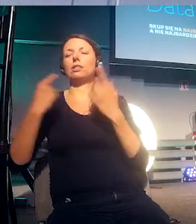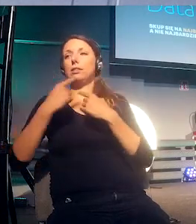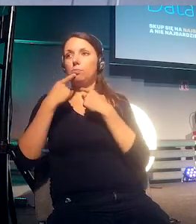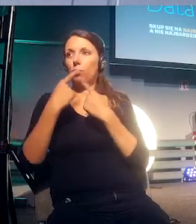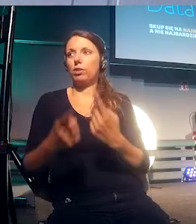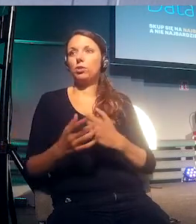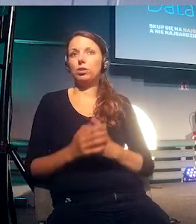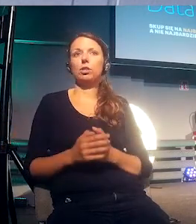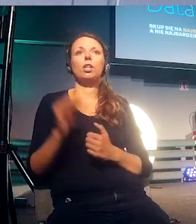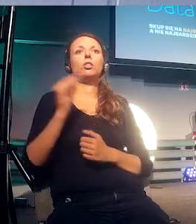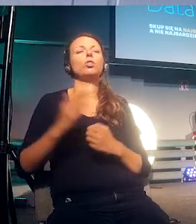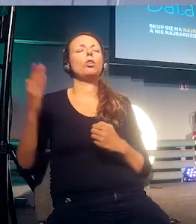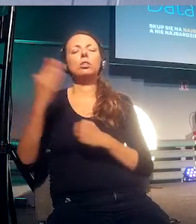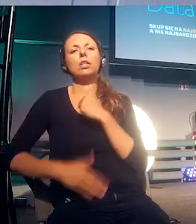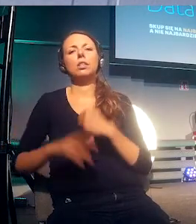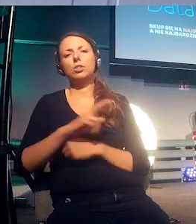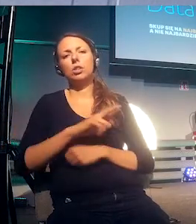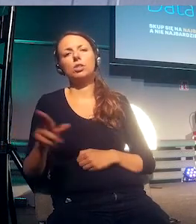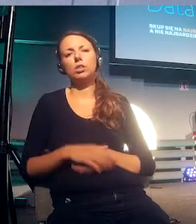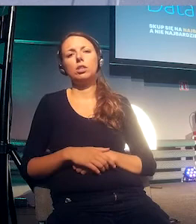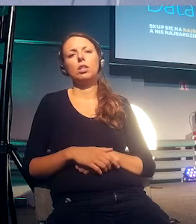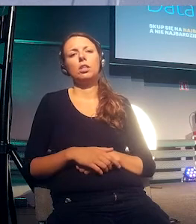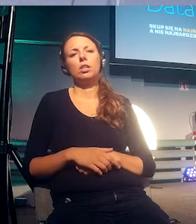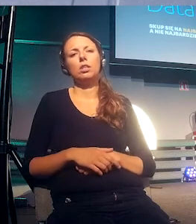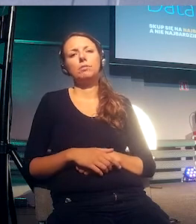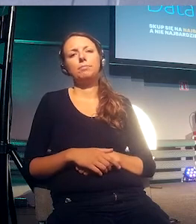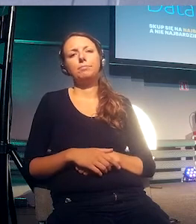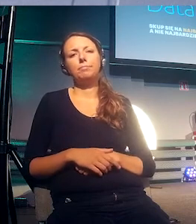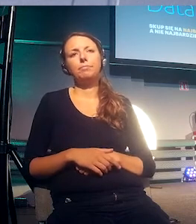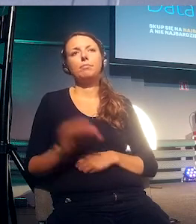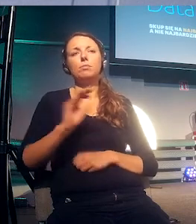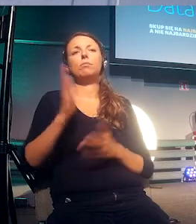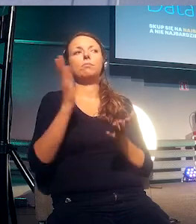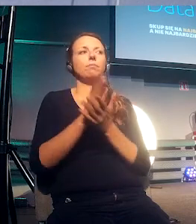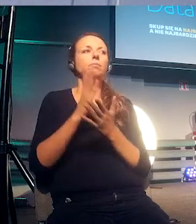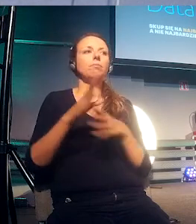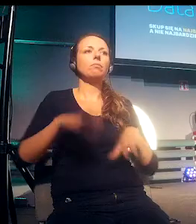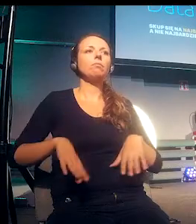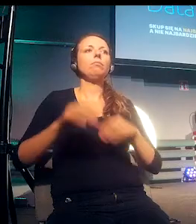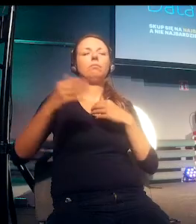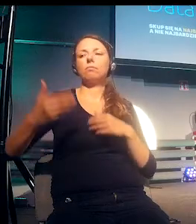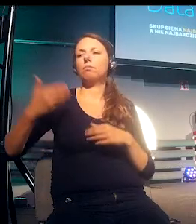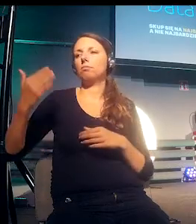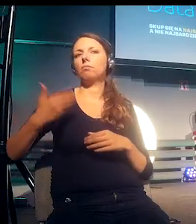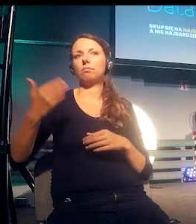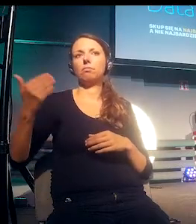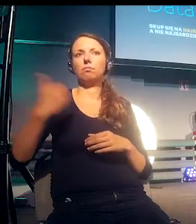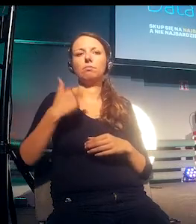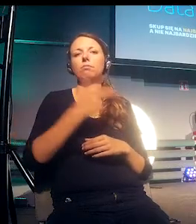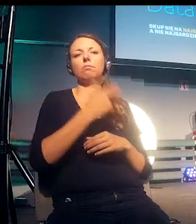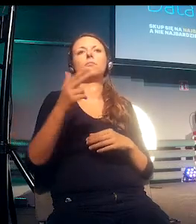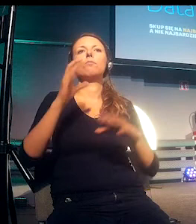o ostatniej rzeczy. I spiąć to w jakiś sposób klamrą z tym, co mówiłam na początku. Czyli o komunikacji